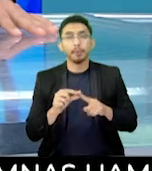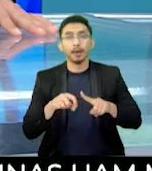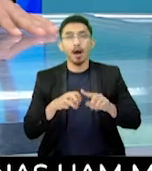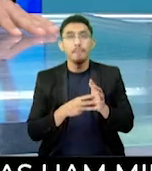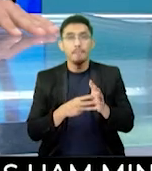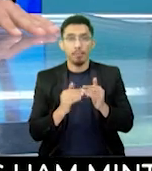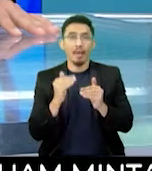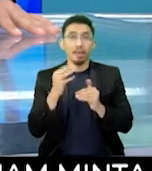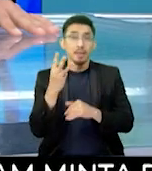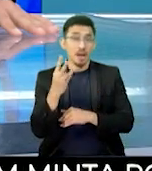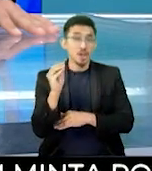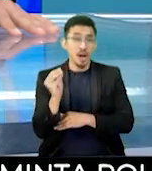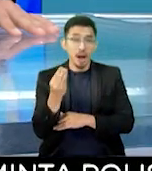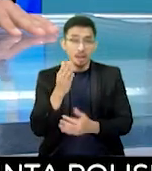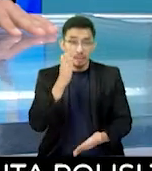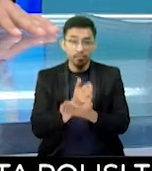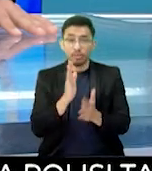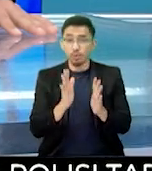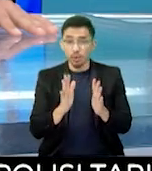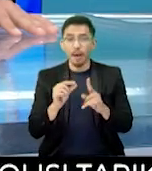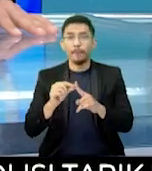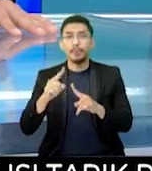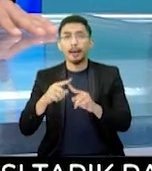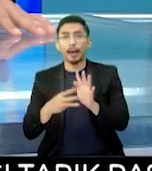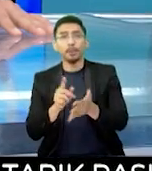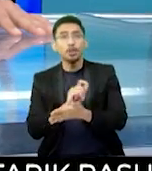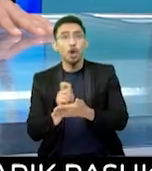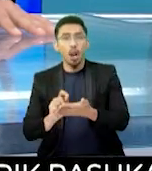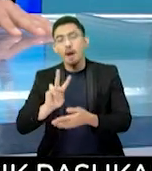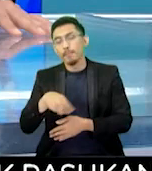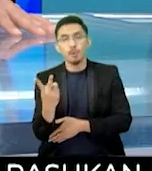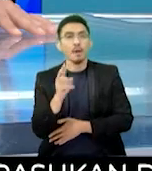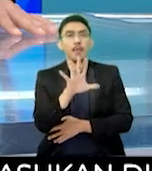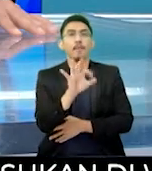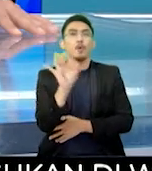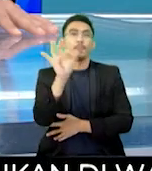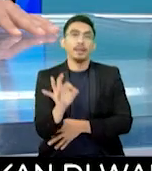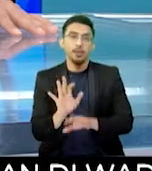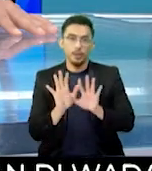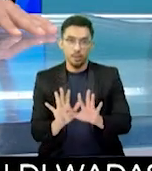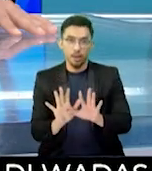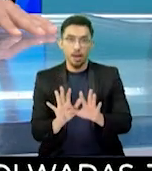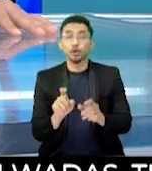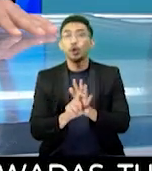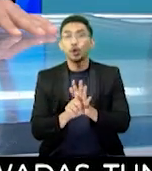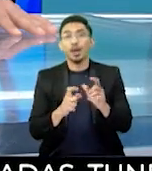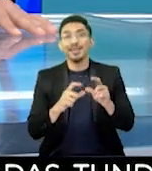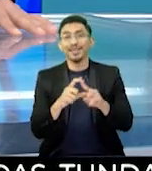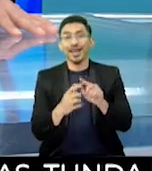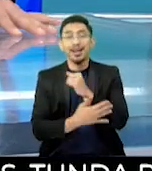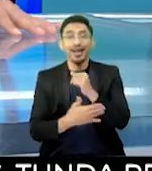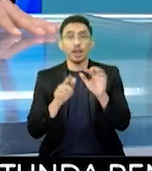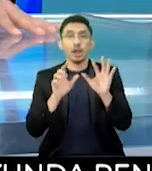pasca penetapan kepekaan level 3 di DKI Jakarta PT mdi sekolah pun berubah menjadi 50% salah satunya di